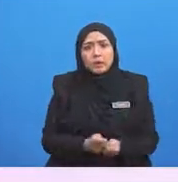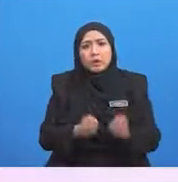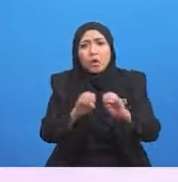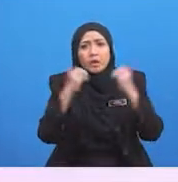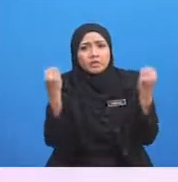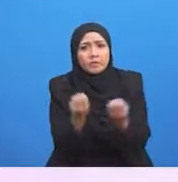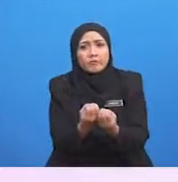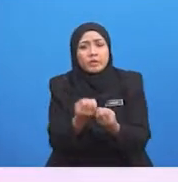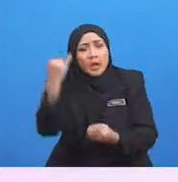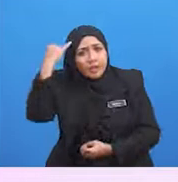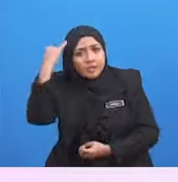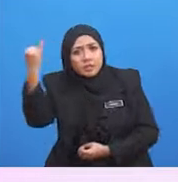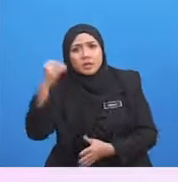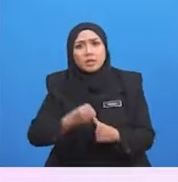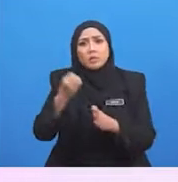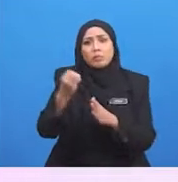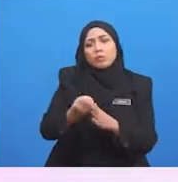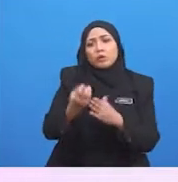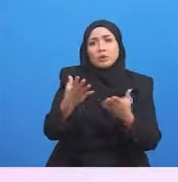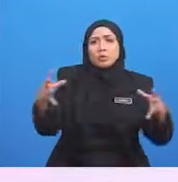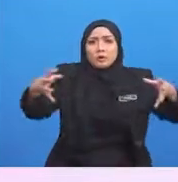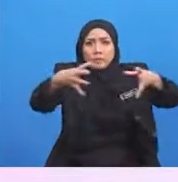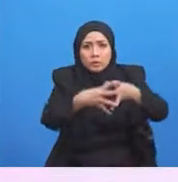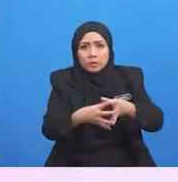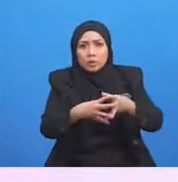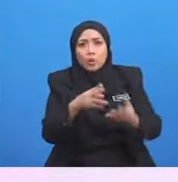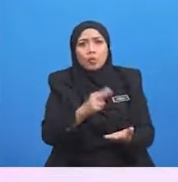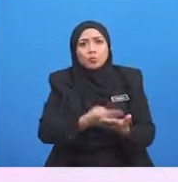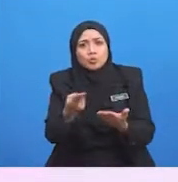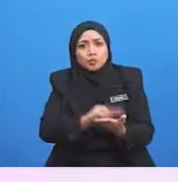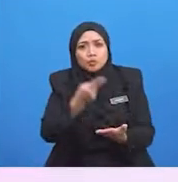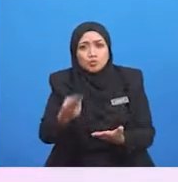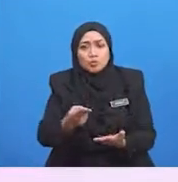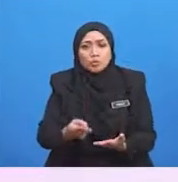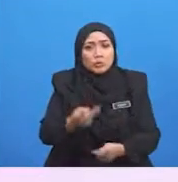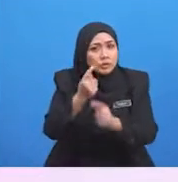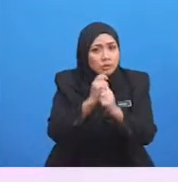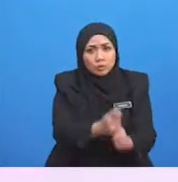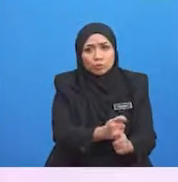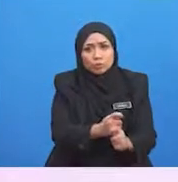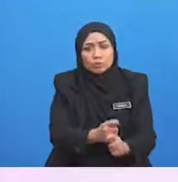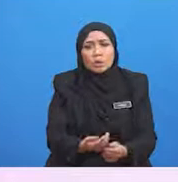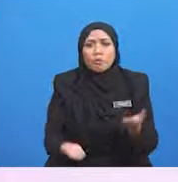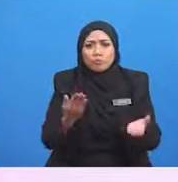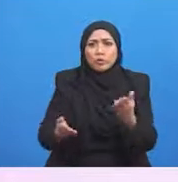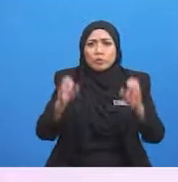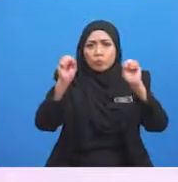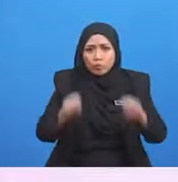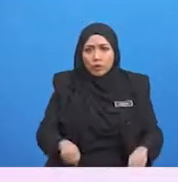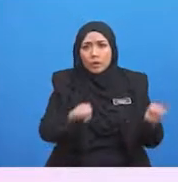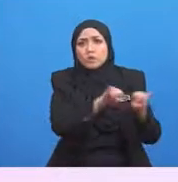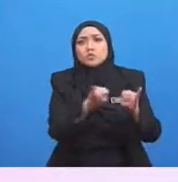atau kombinasi unsur-unsur tertentu. Jadi, ia boleh juga merupakan idea